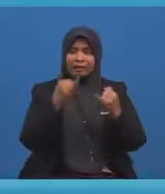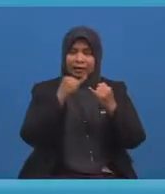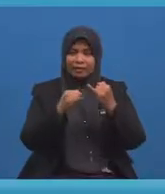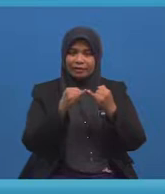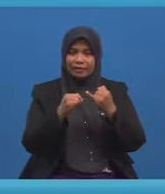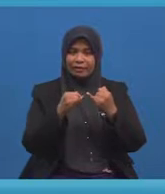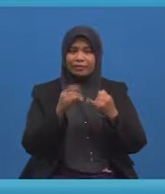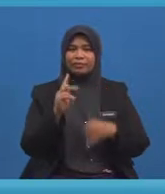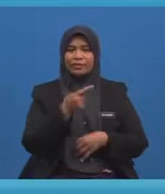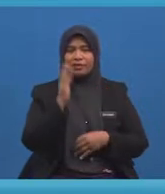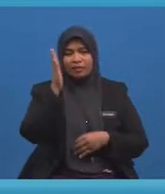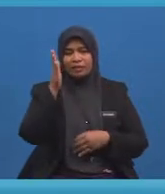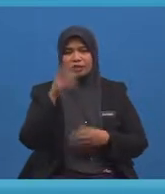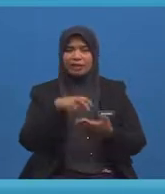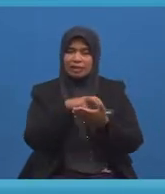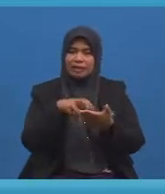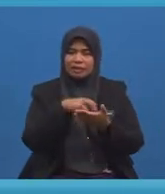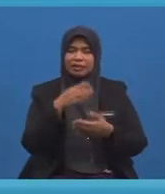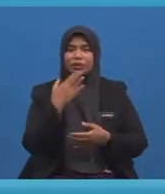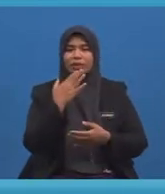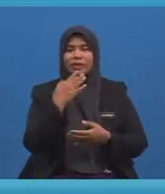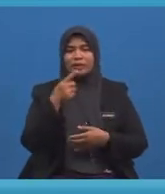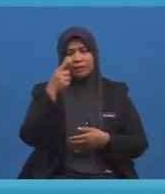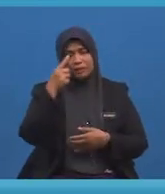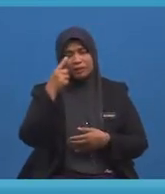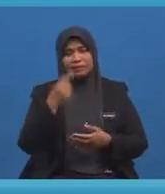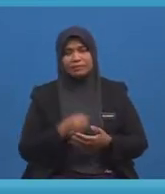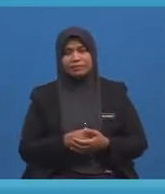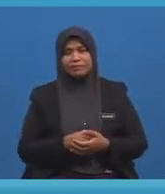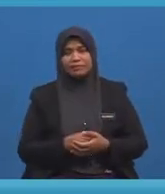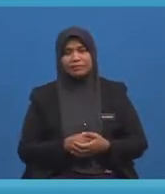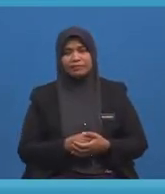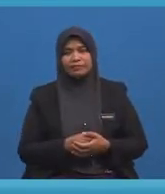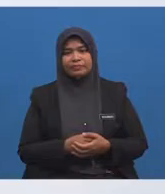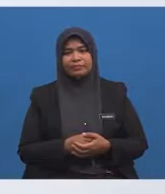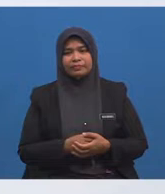Akhir sekali, kita akan mengkaji warna iris mata.